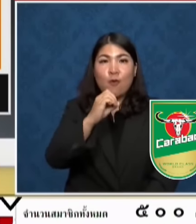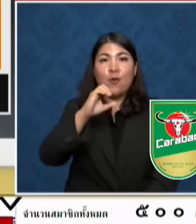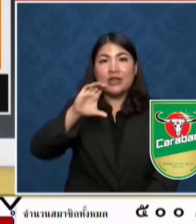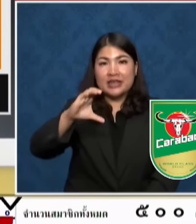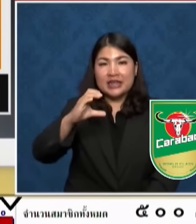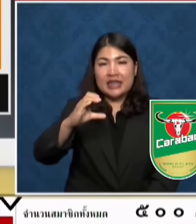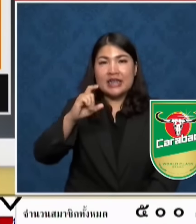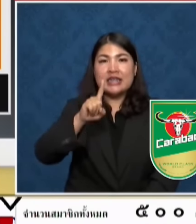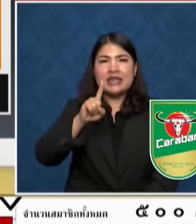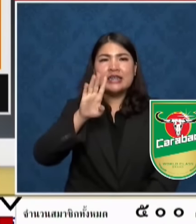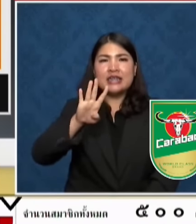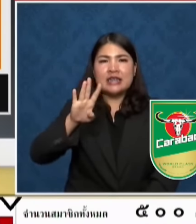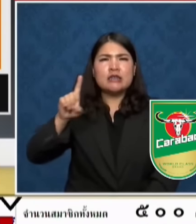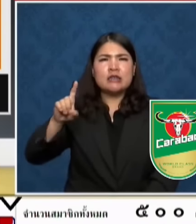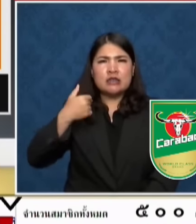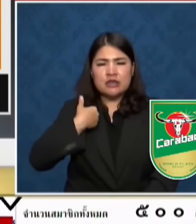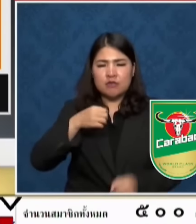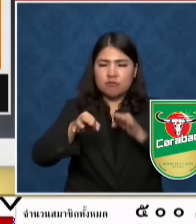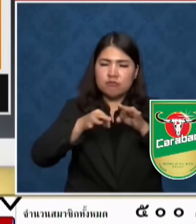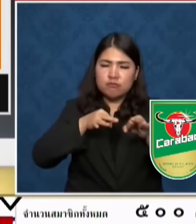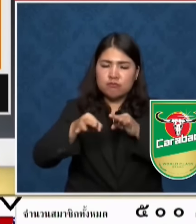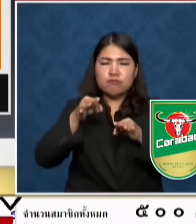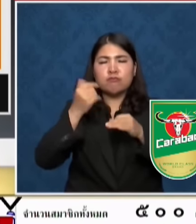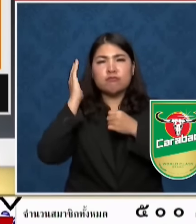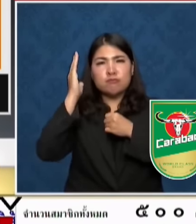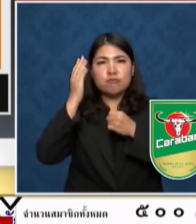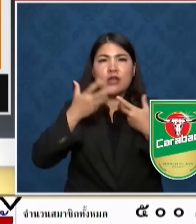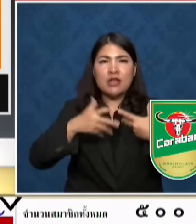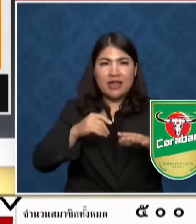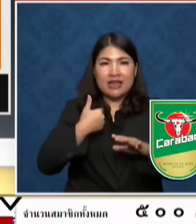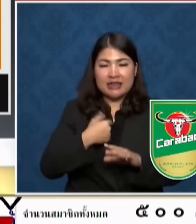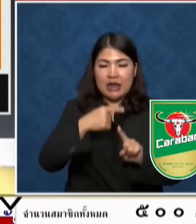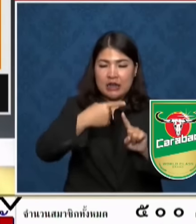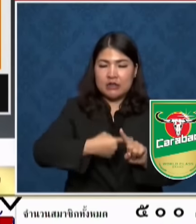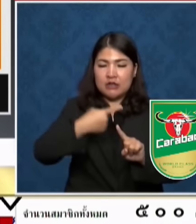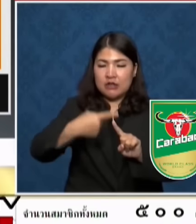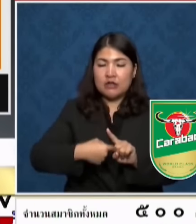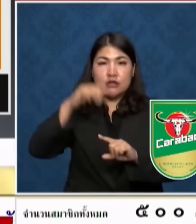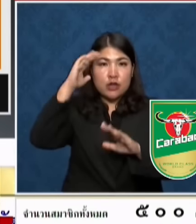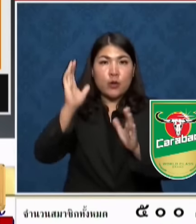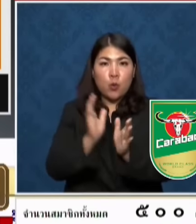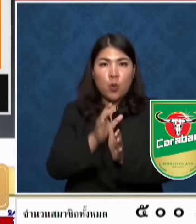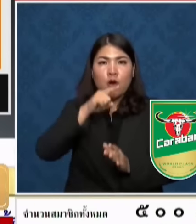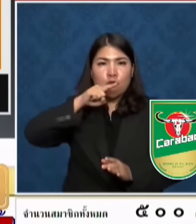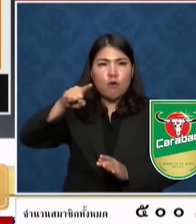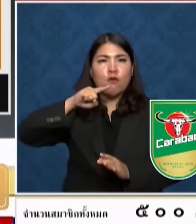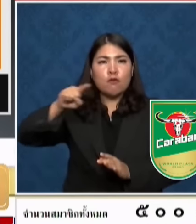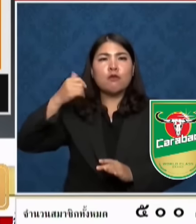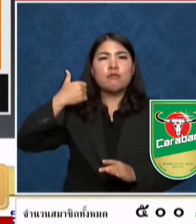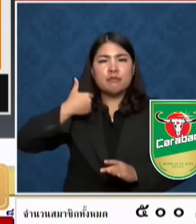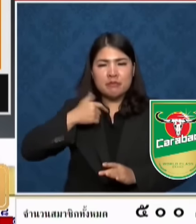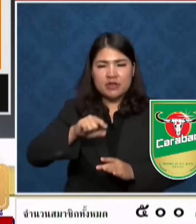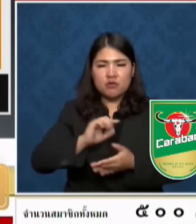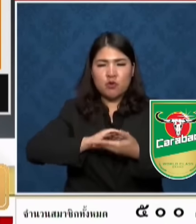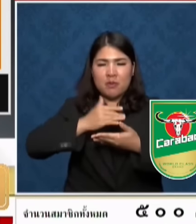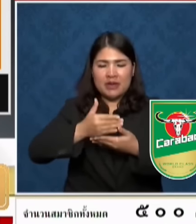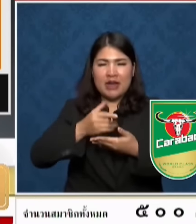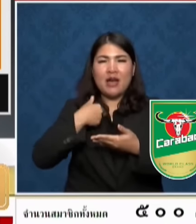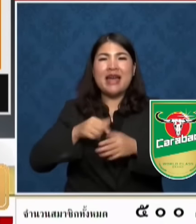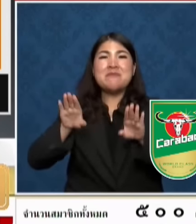1441ได้เคยมาชี้แจงกับกรรมธิการแต่ละเดือนเนี่ยจะมีการแจ้งความเข้ามาเพื่อขอให้อายัดบัญชีธนาคารหรือบัญชีม้